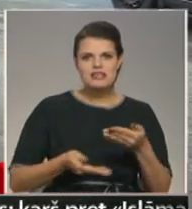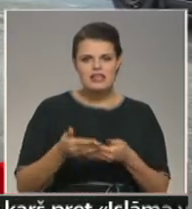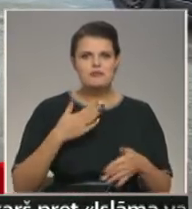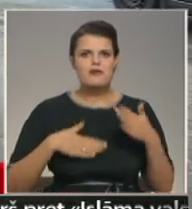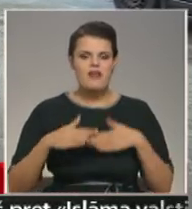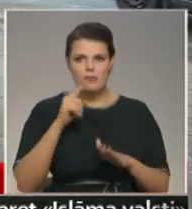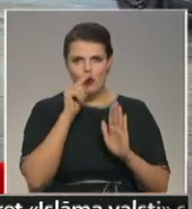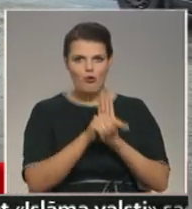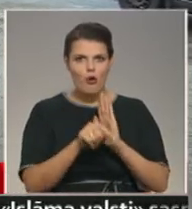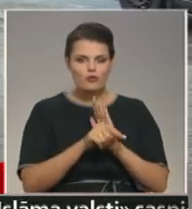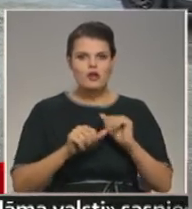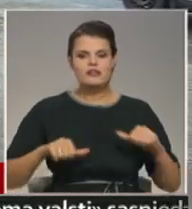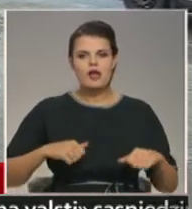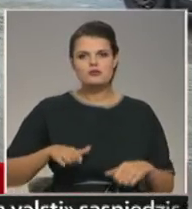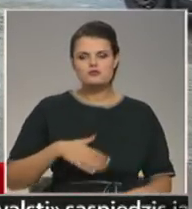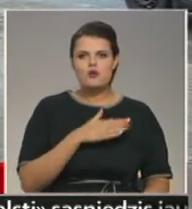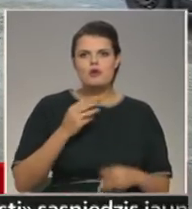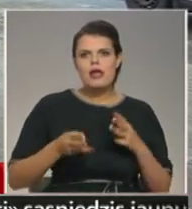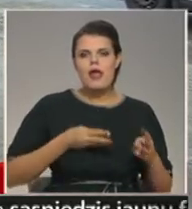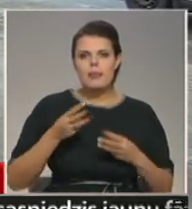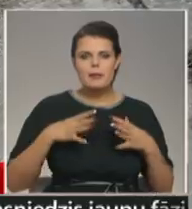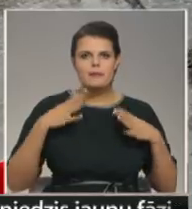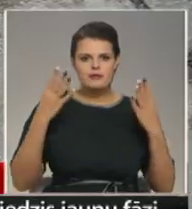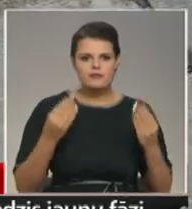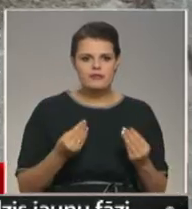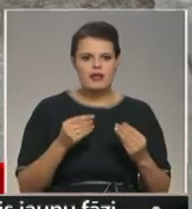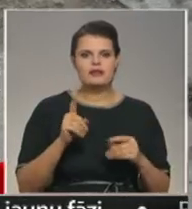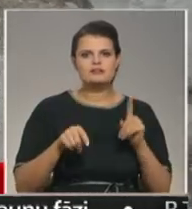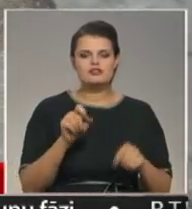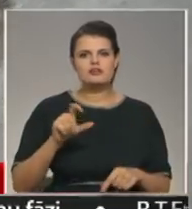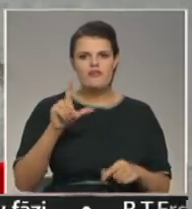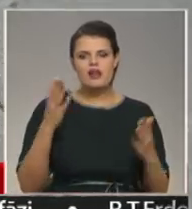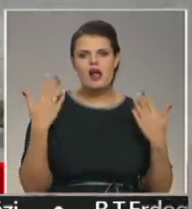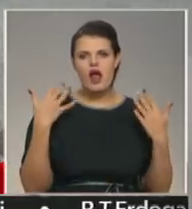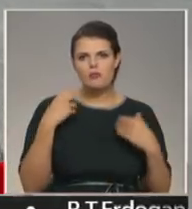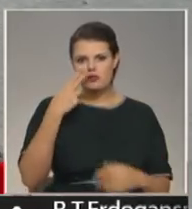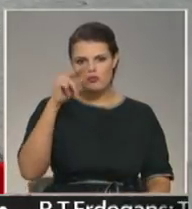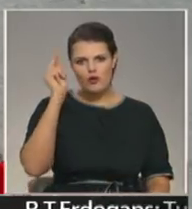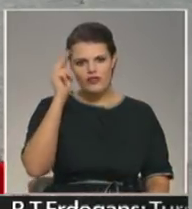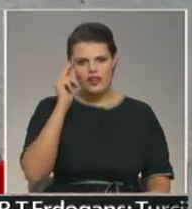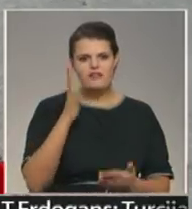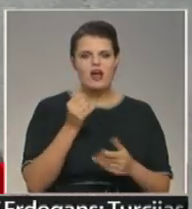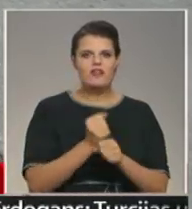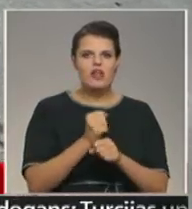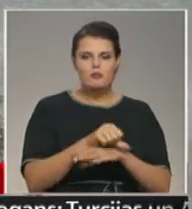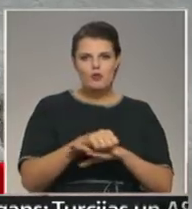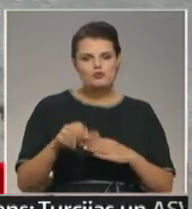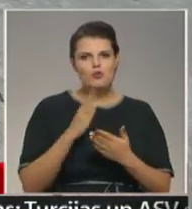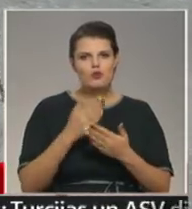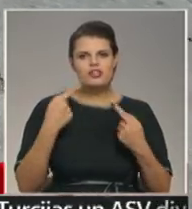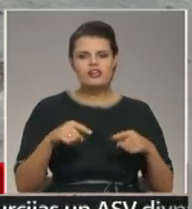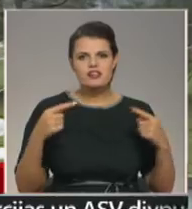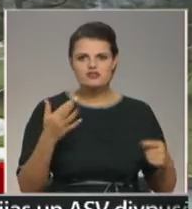un kontrole. Tā kā dienesta suņi ir ļoti enerģiski un brīvdienās gadās vairāk atpūtas no treniņiem vai darbu uz robežas, notiek arī